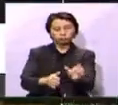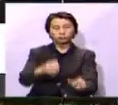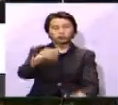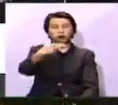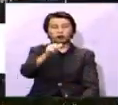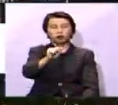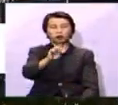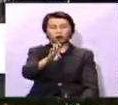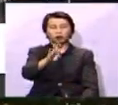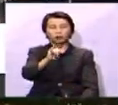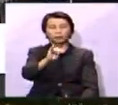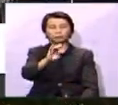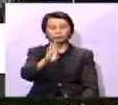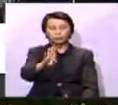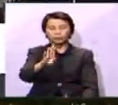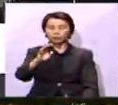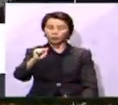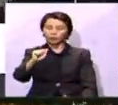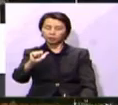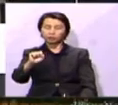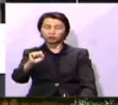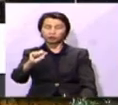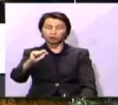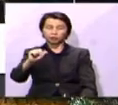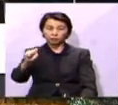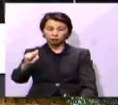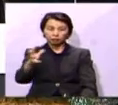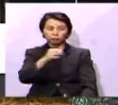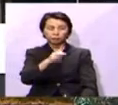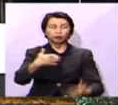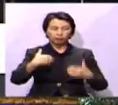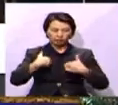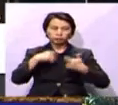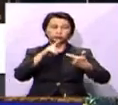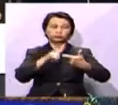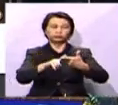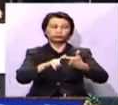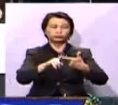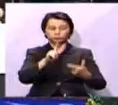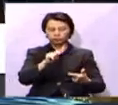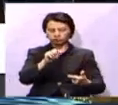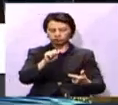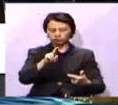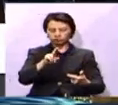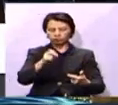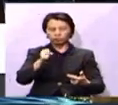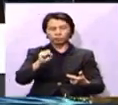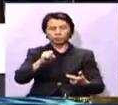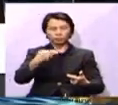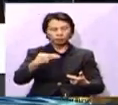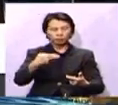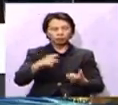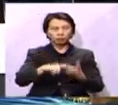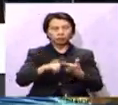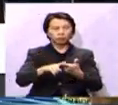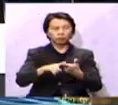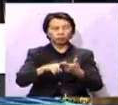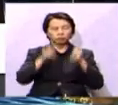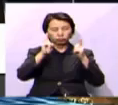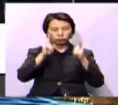As-Sagaf. Dan di samping itu kita juga akan mengisi tausiah yang insyaAllah akan disampaikan oleh